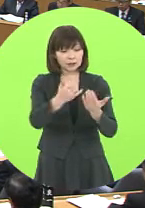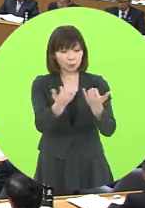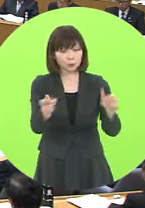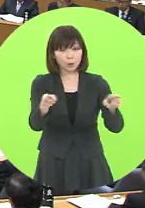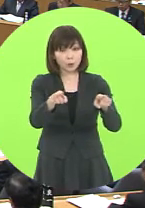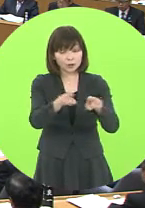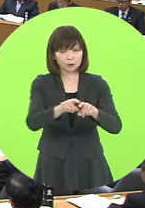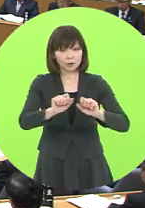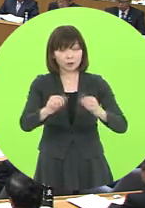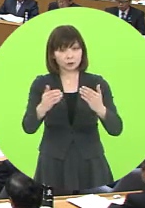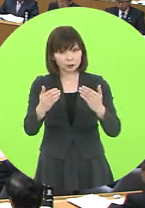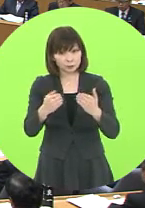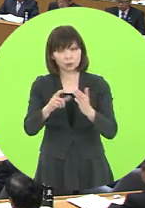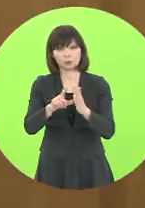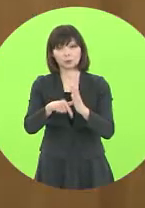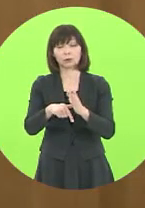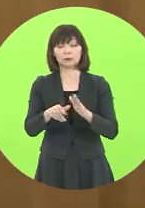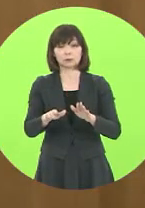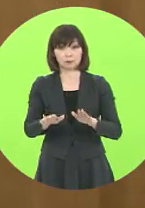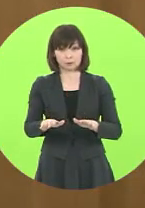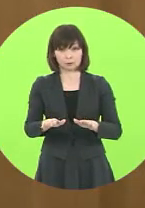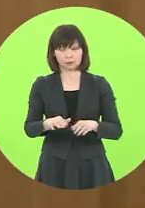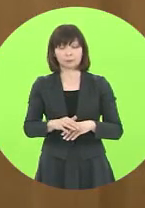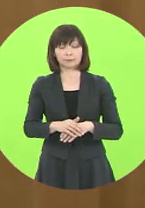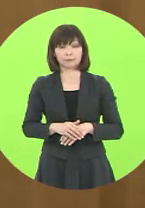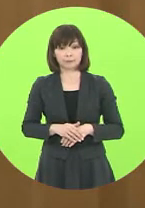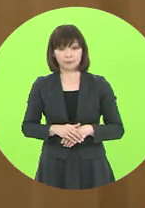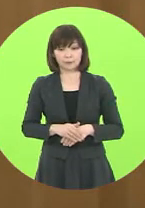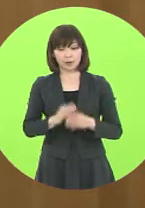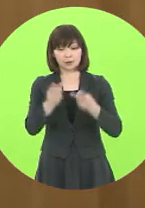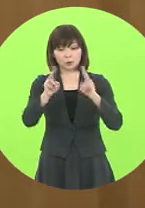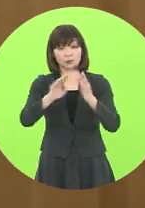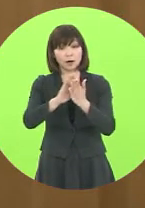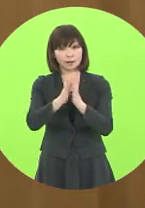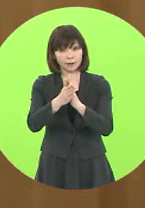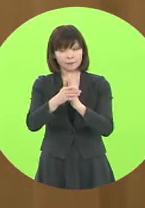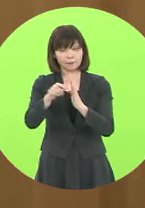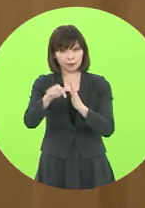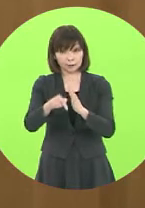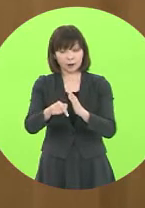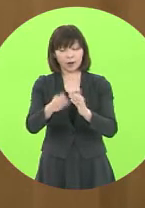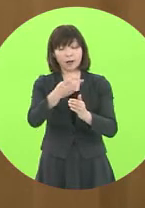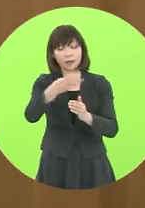う時期に来ていると考えています。本県では河川の竹